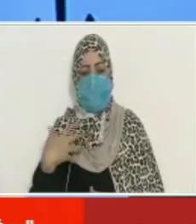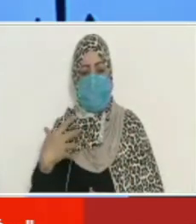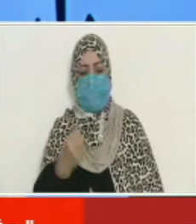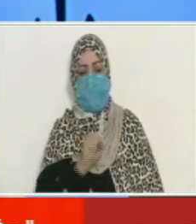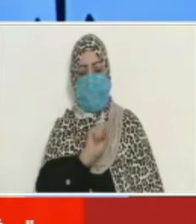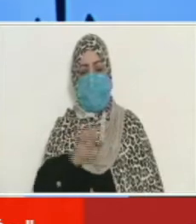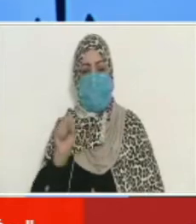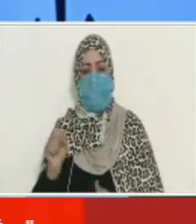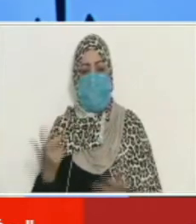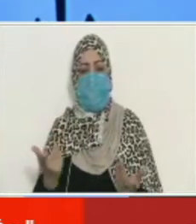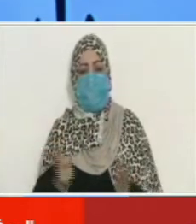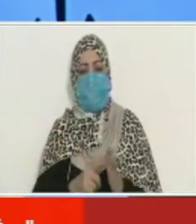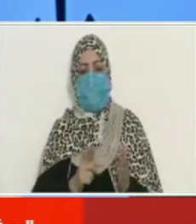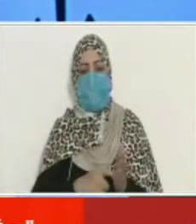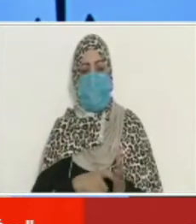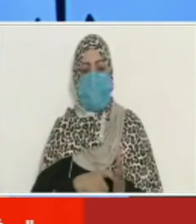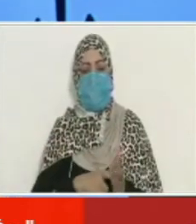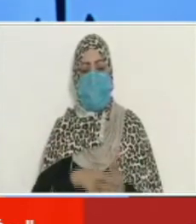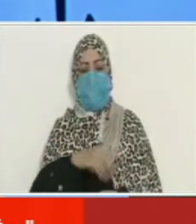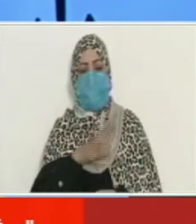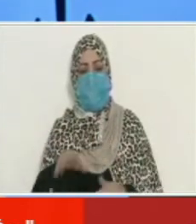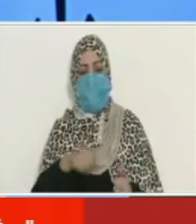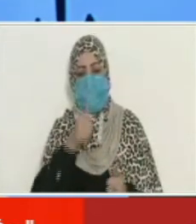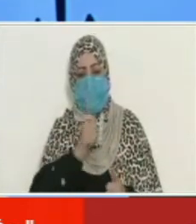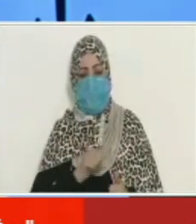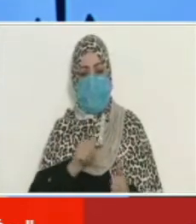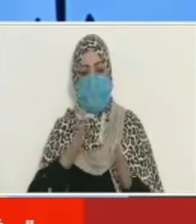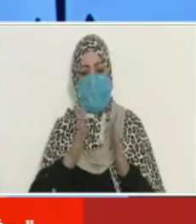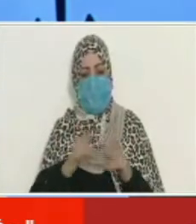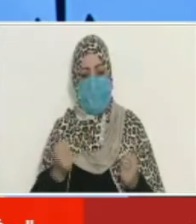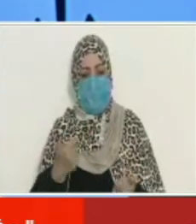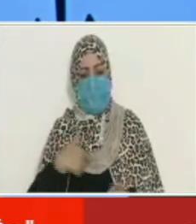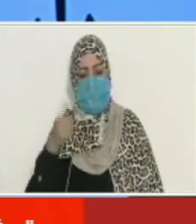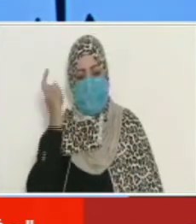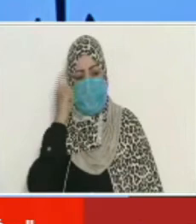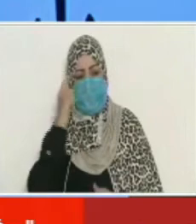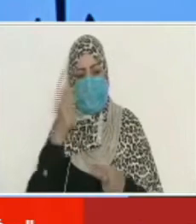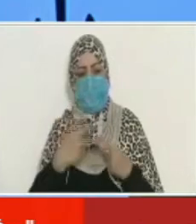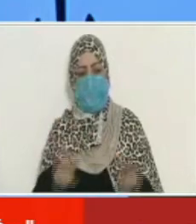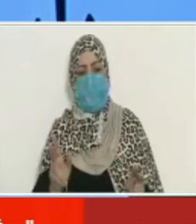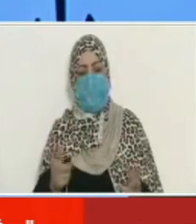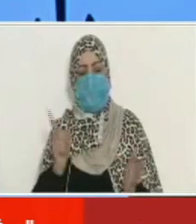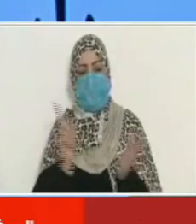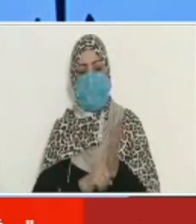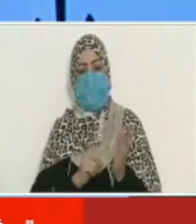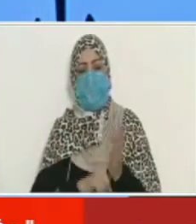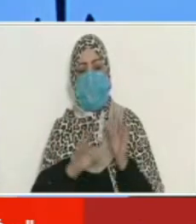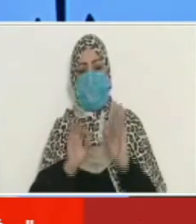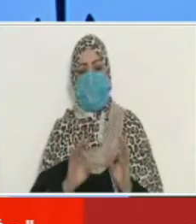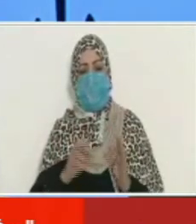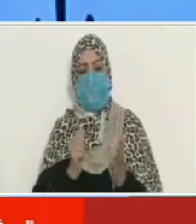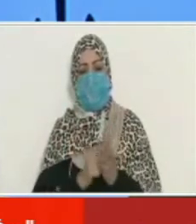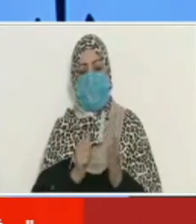من قاعد حوش مهجر يا شيخ؟ نعم واضح السؤال. نعم ان شاء الله تعالى. حسبي الله ونعم الوكيل.